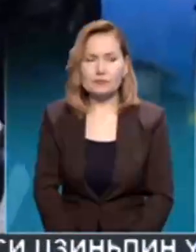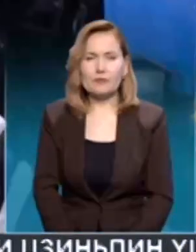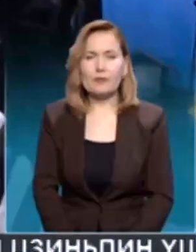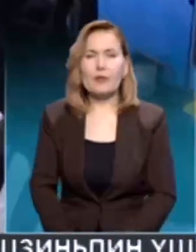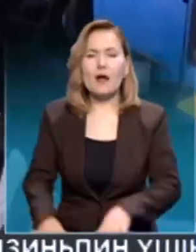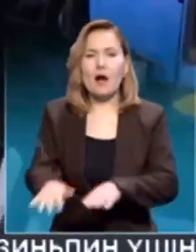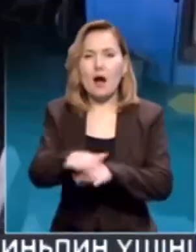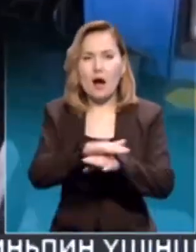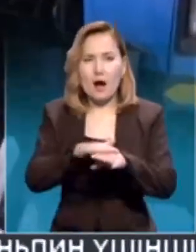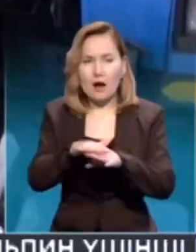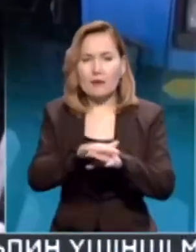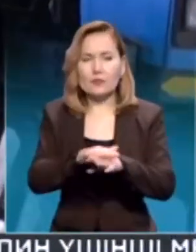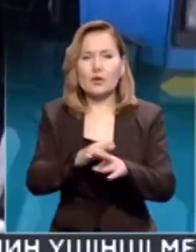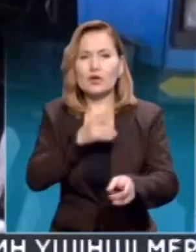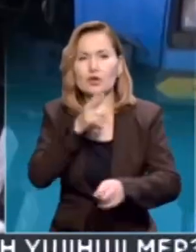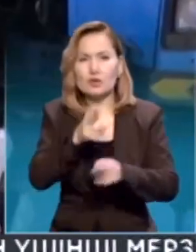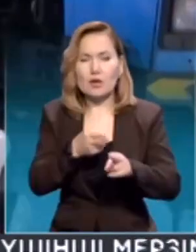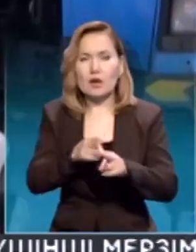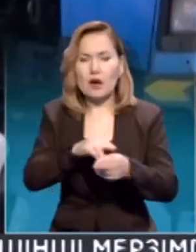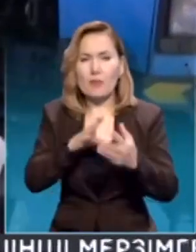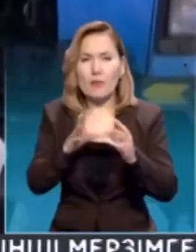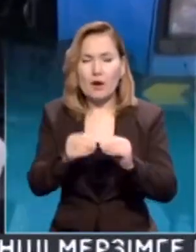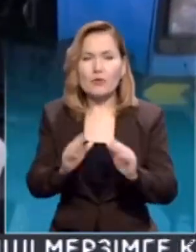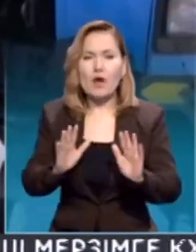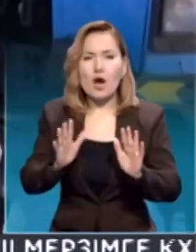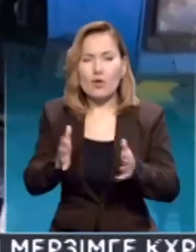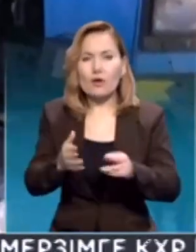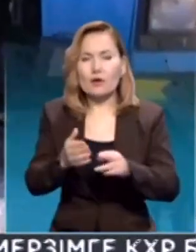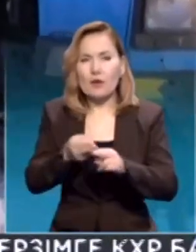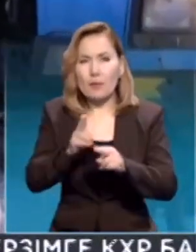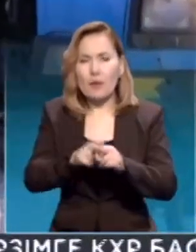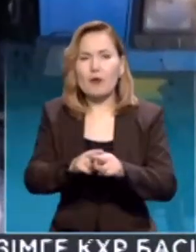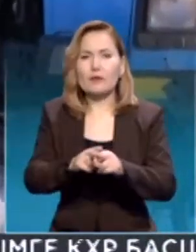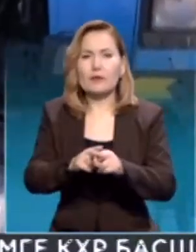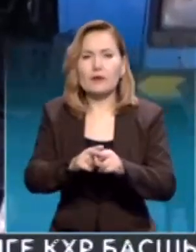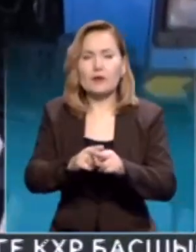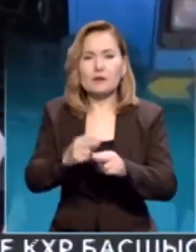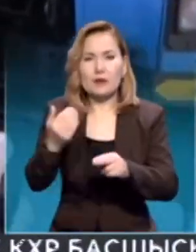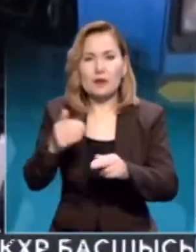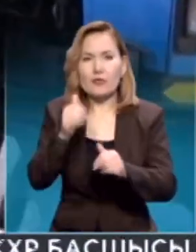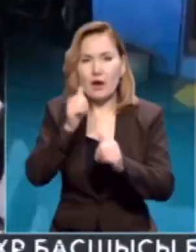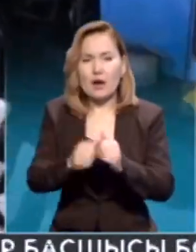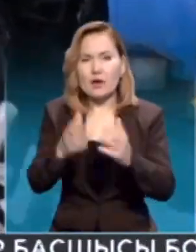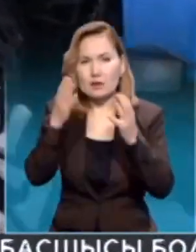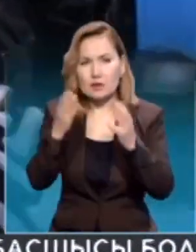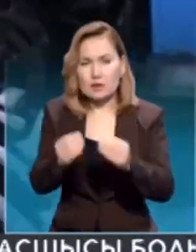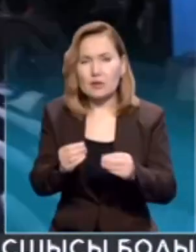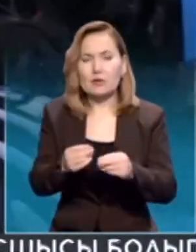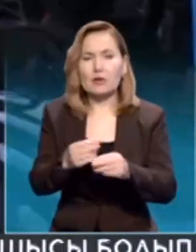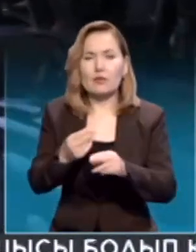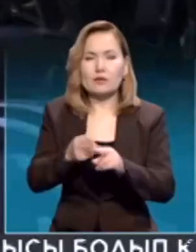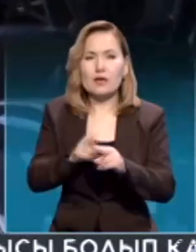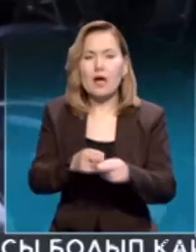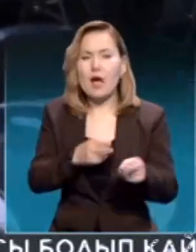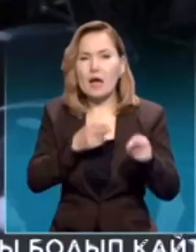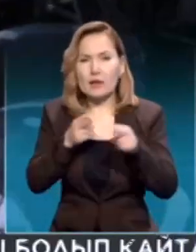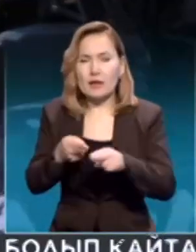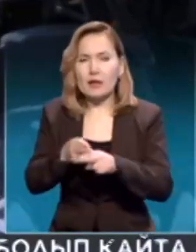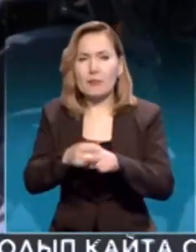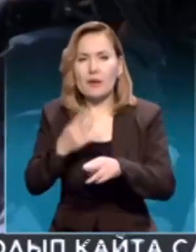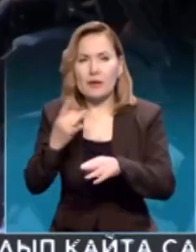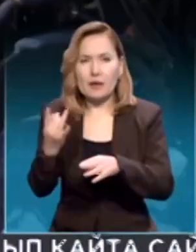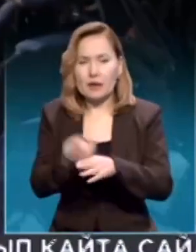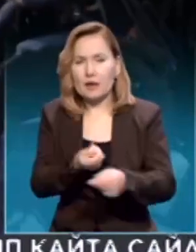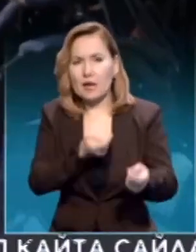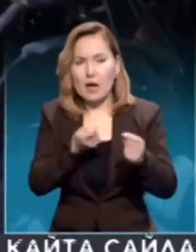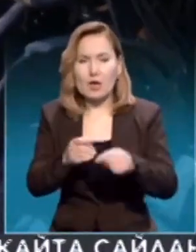Тұрғындарды әзірге осы көк трактор ғана құтқарып тұр. Аптасына екі рет су әкеліп, мынадай ыдыстарға құйып кетеді. Көпшілік көлден келген тіршілік